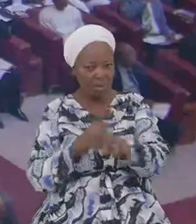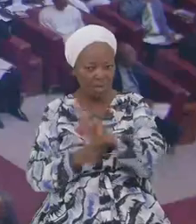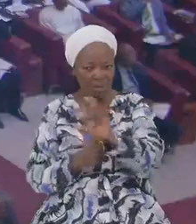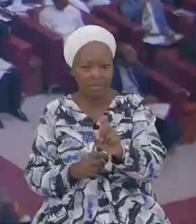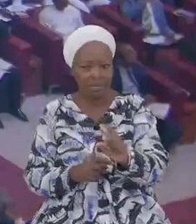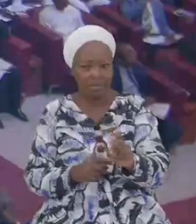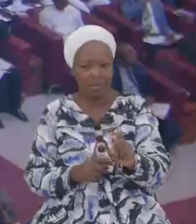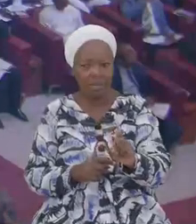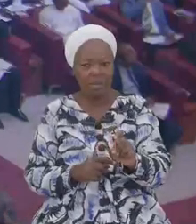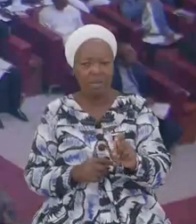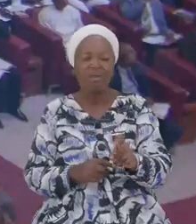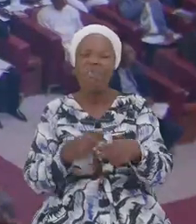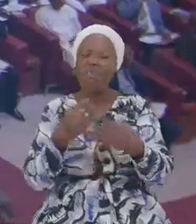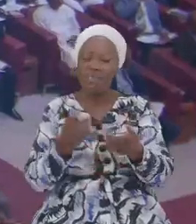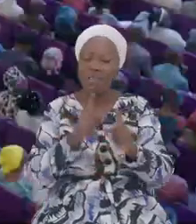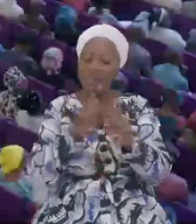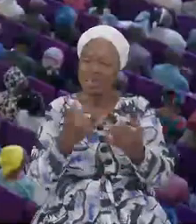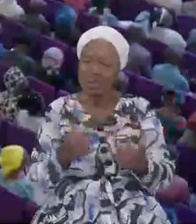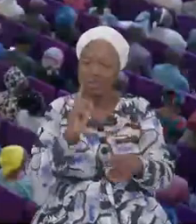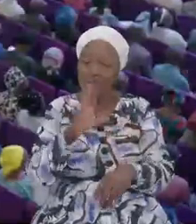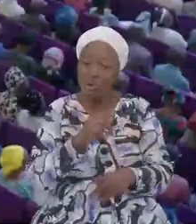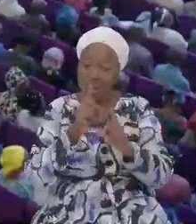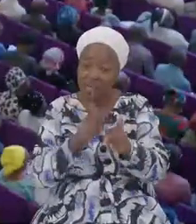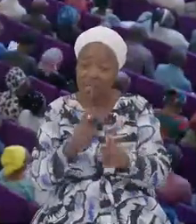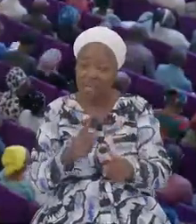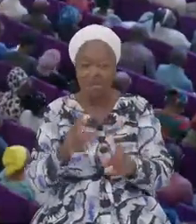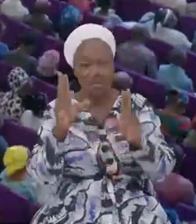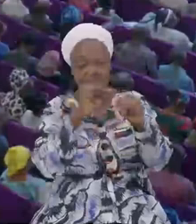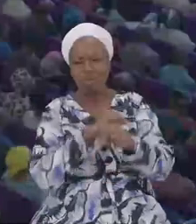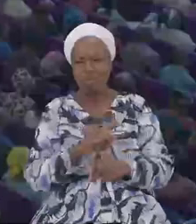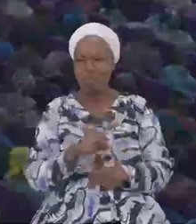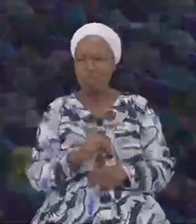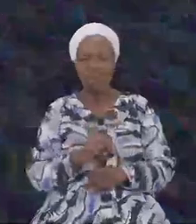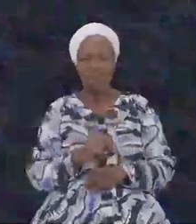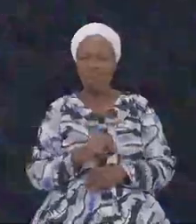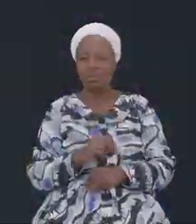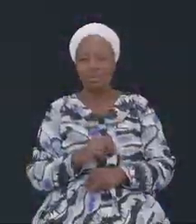allez accepter? Allez-vous accepter les avances? Vous savez.